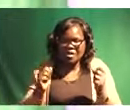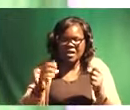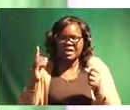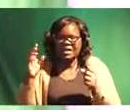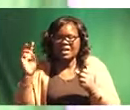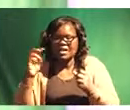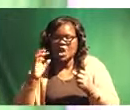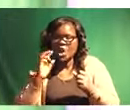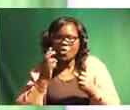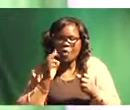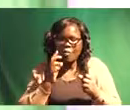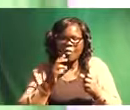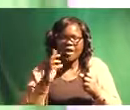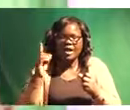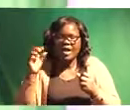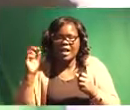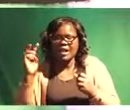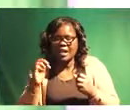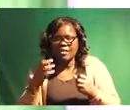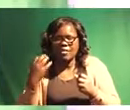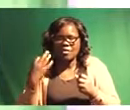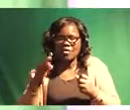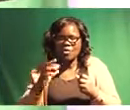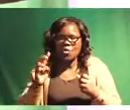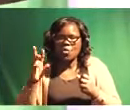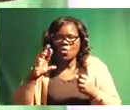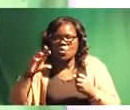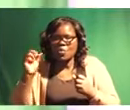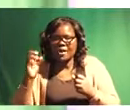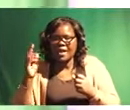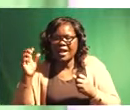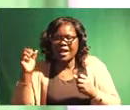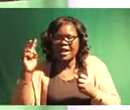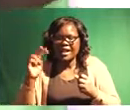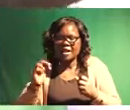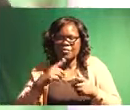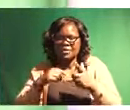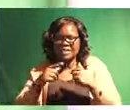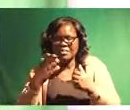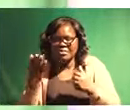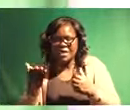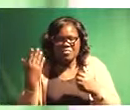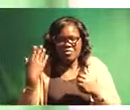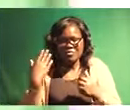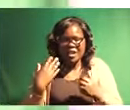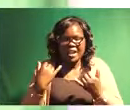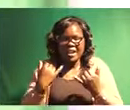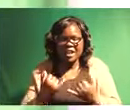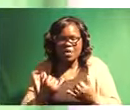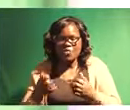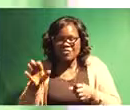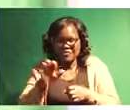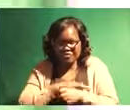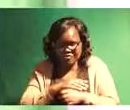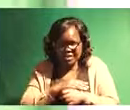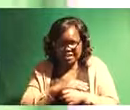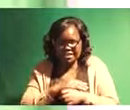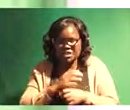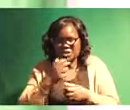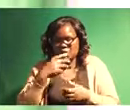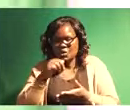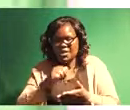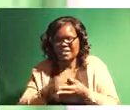ya Ngobo, na vile vile ile Ura dam ambaye nilikuja wakati moja hapa, sasa tutaikamilisha ndio